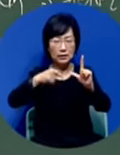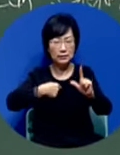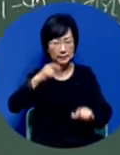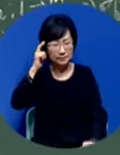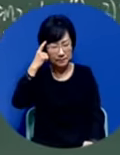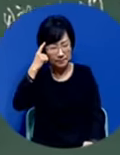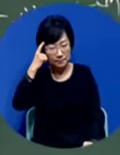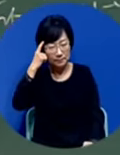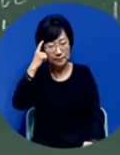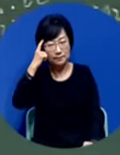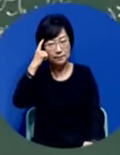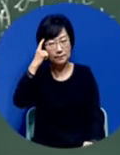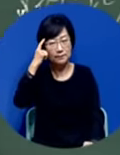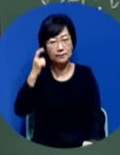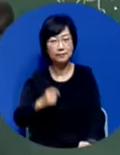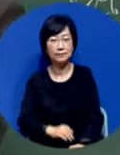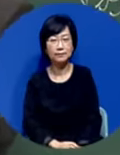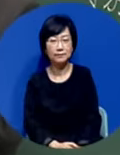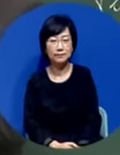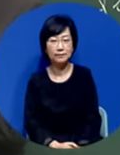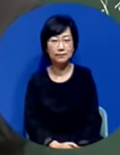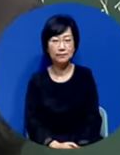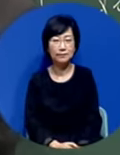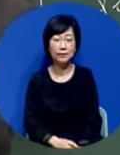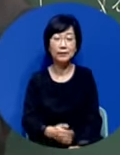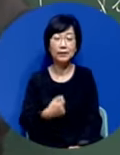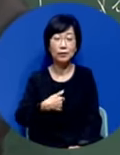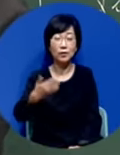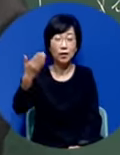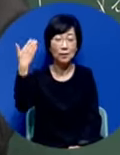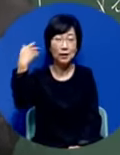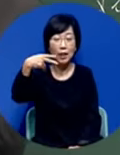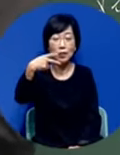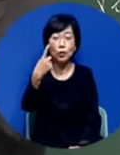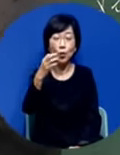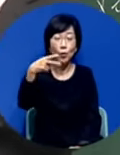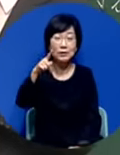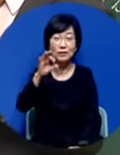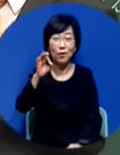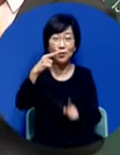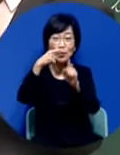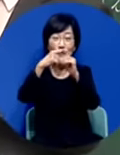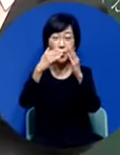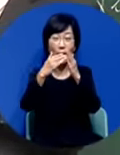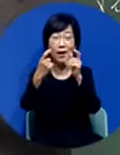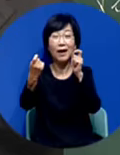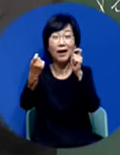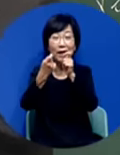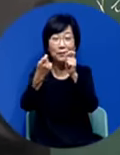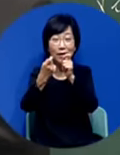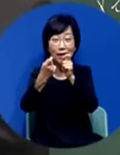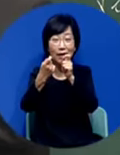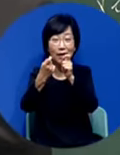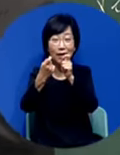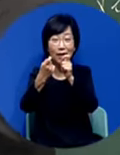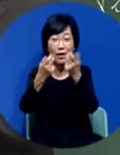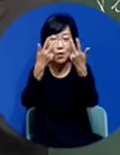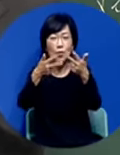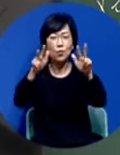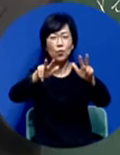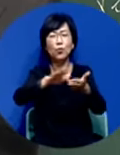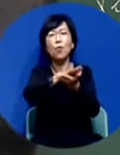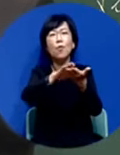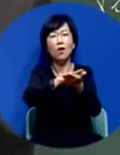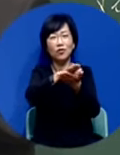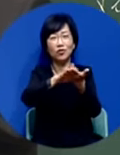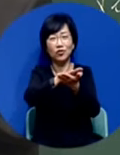전에는 그 부산에 동성교회 앞에 그 이 공원이 있어요. 그게 밤늦게 내가 전도하러 올라갔는데 사람 한